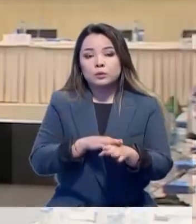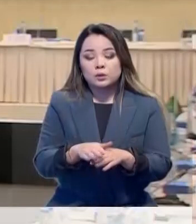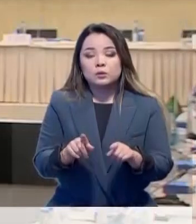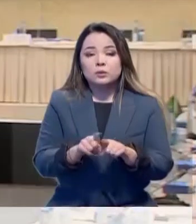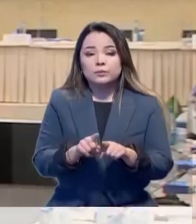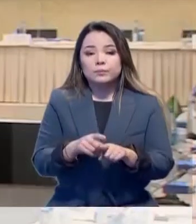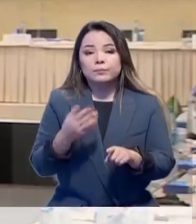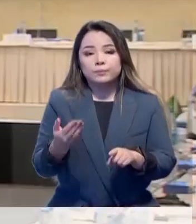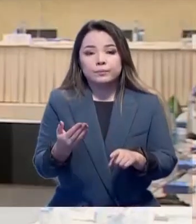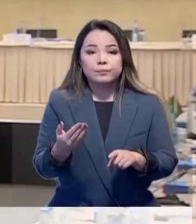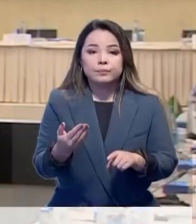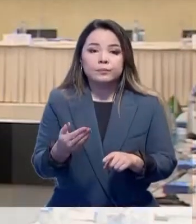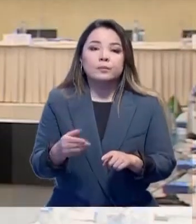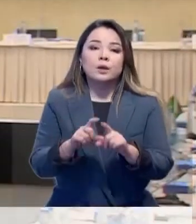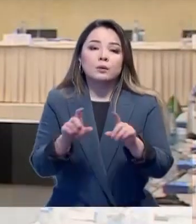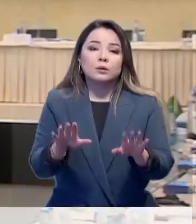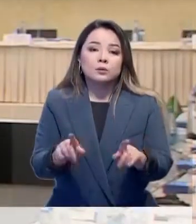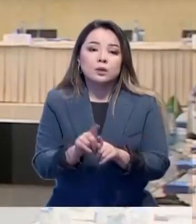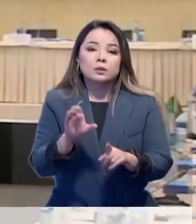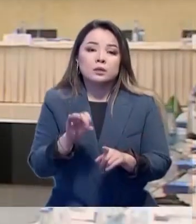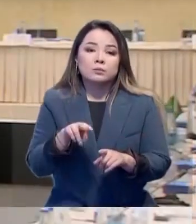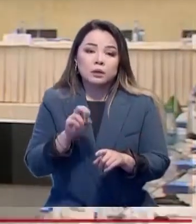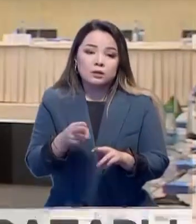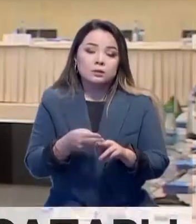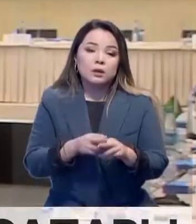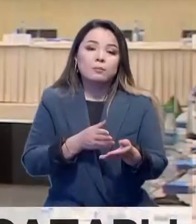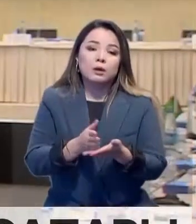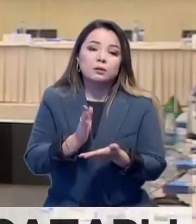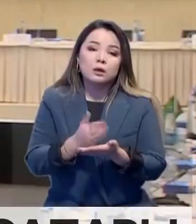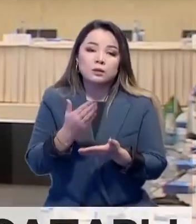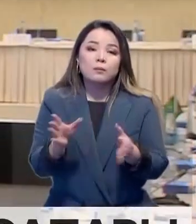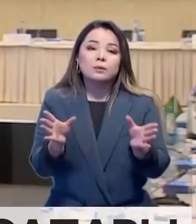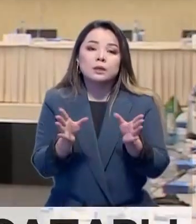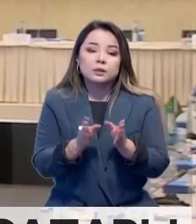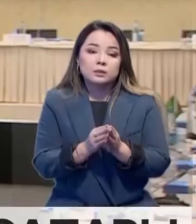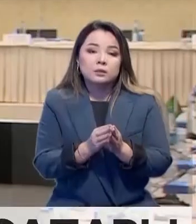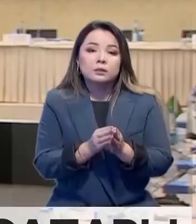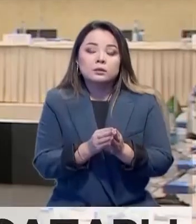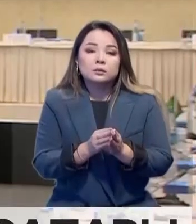ұлттар ұйымының мекемесімен СИФАК деген бағыты бар. Бірге мына